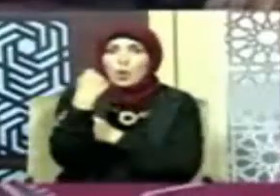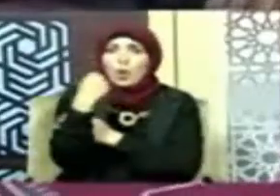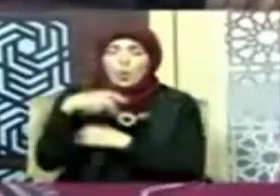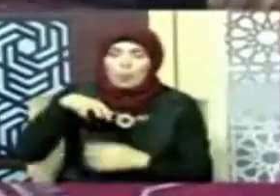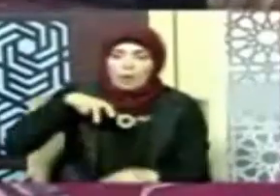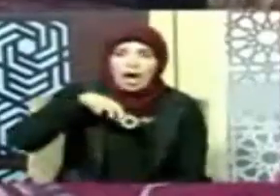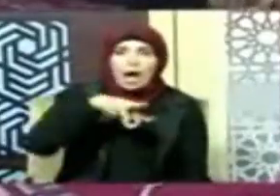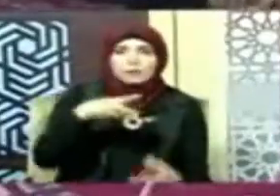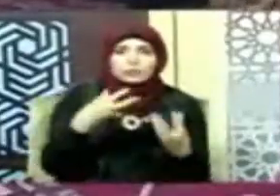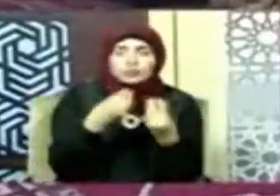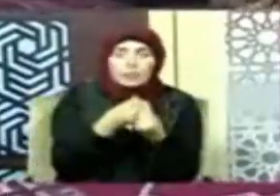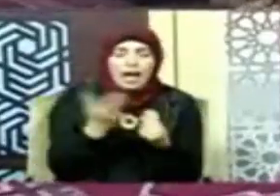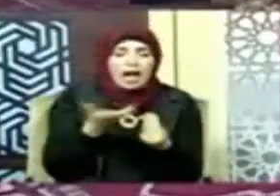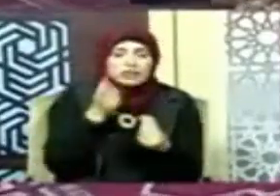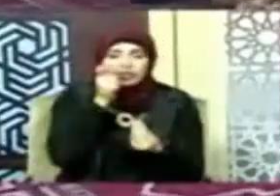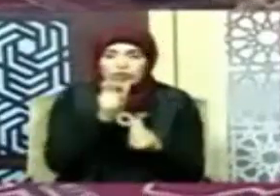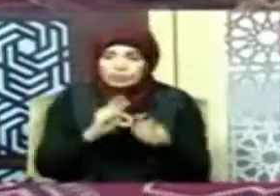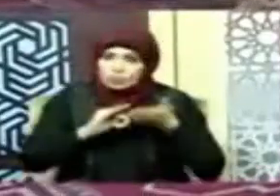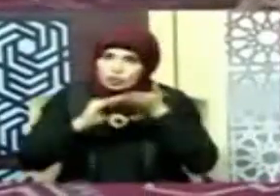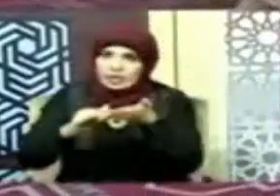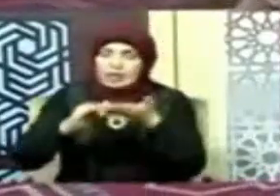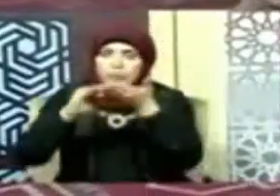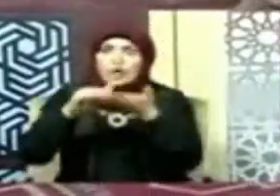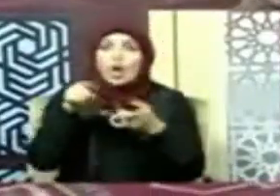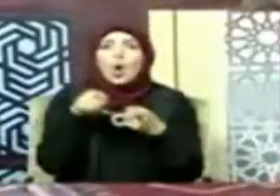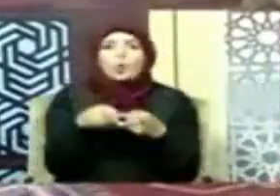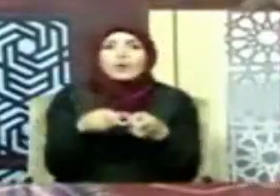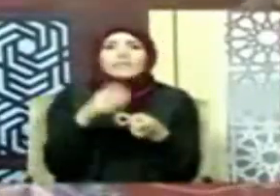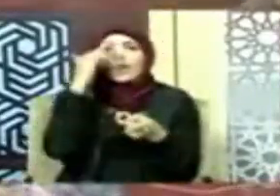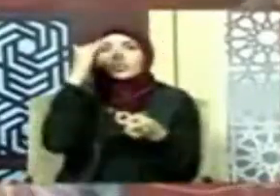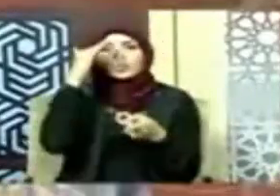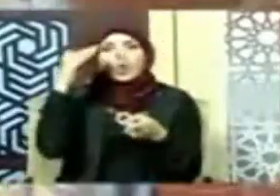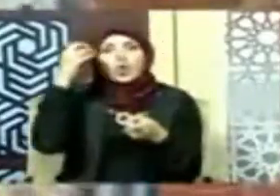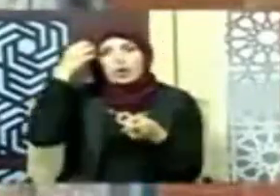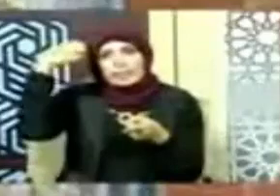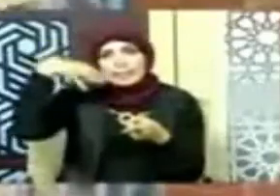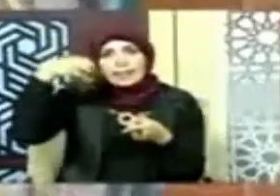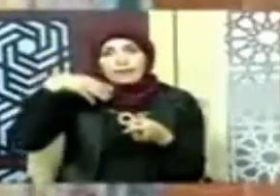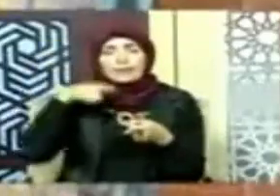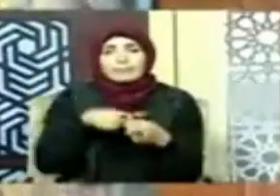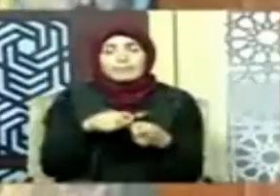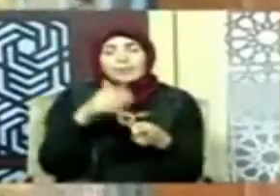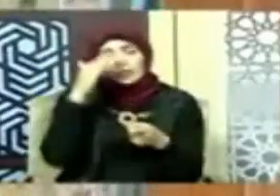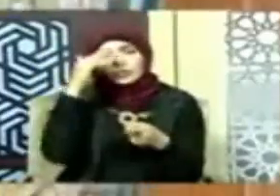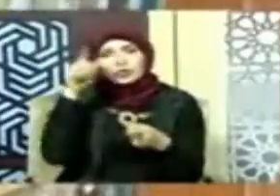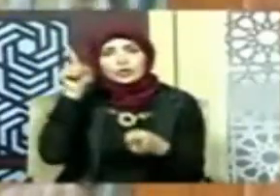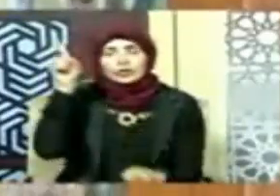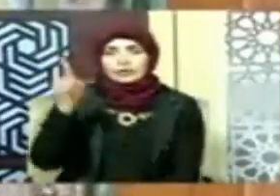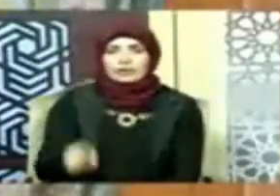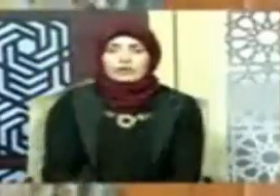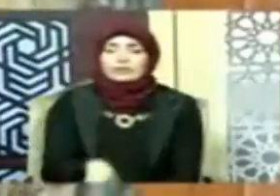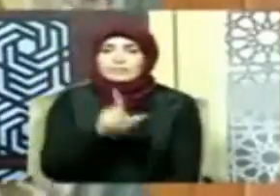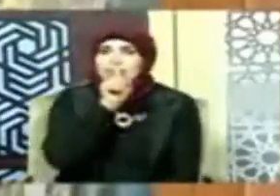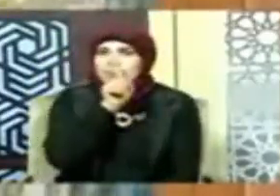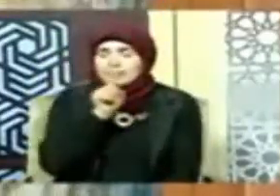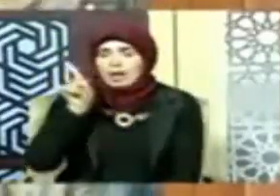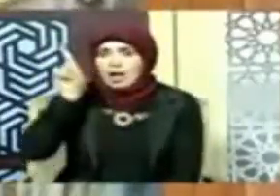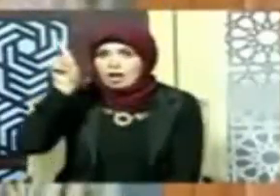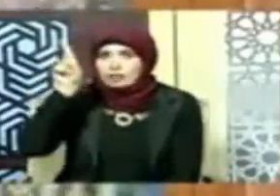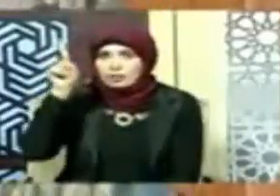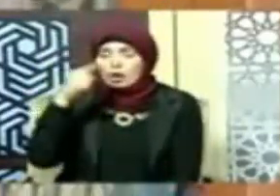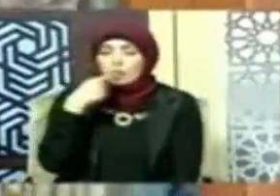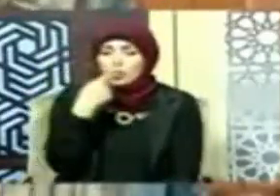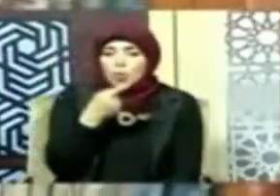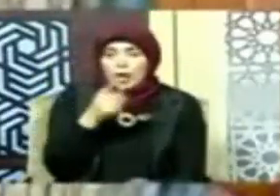مع المستغيث. هذا هو شكر النعم. وإذ تأذن ربكم لئن